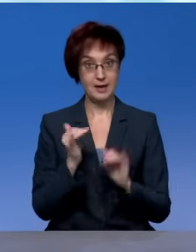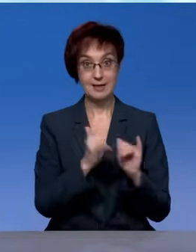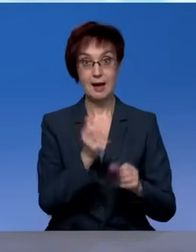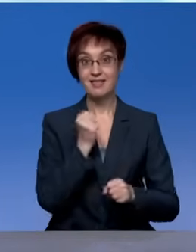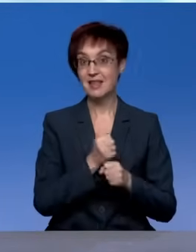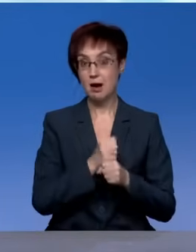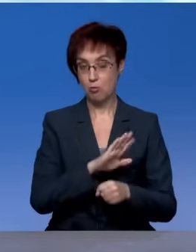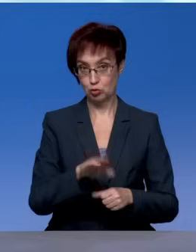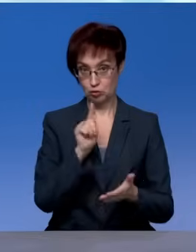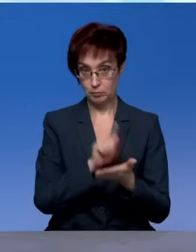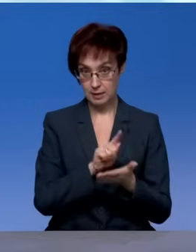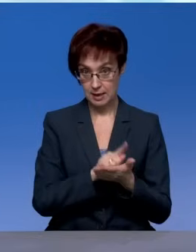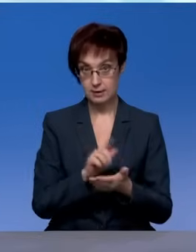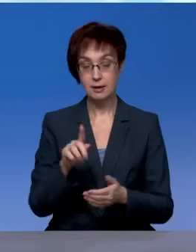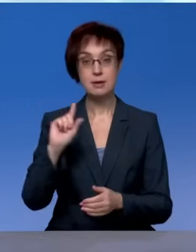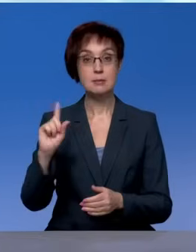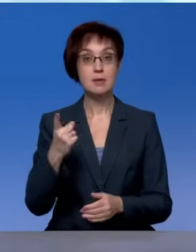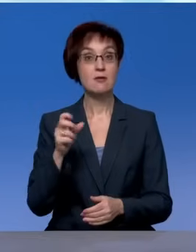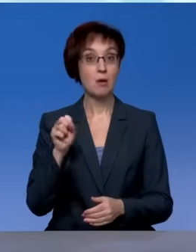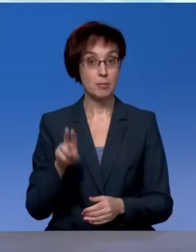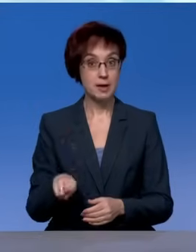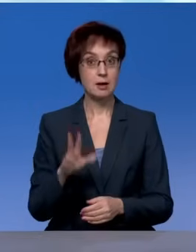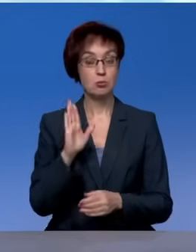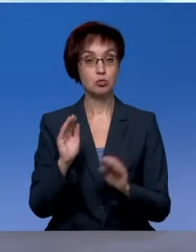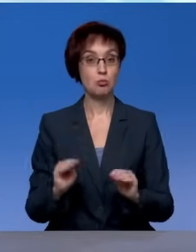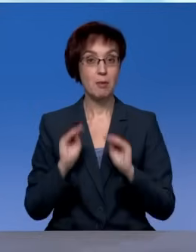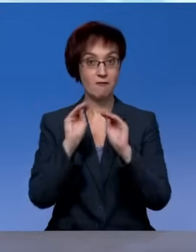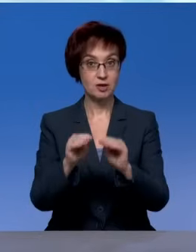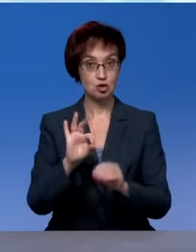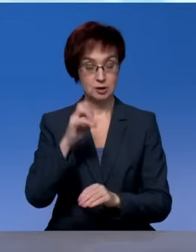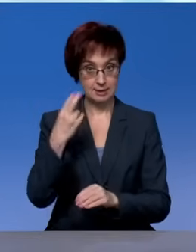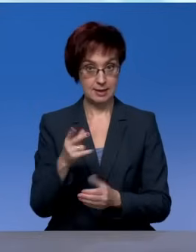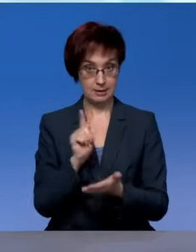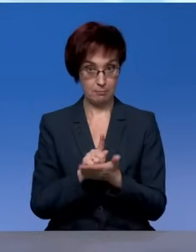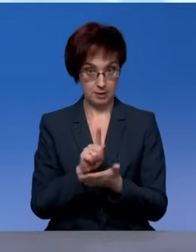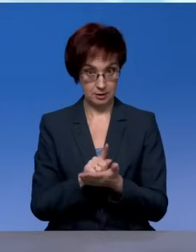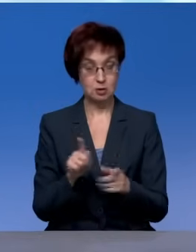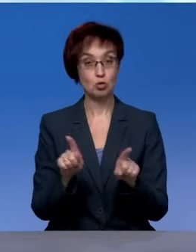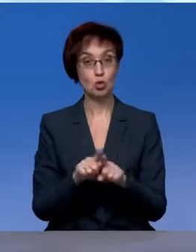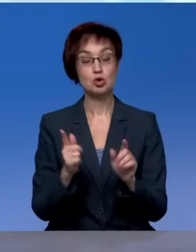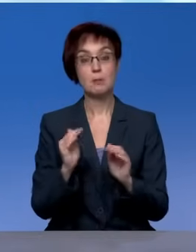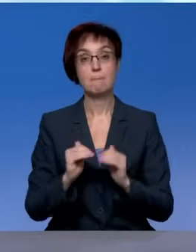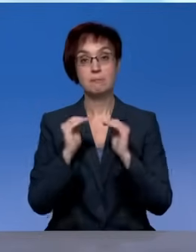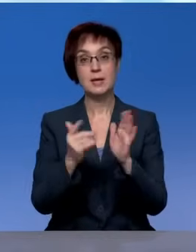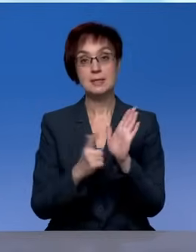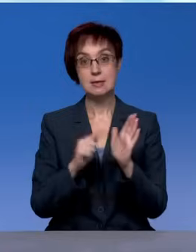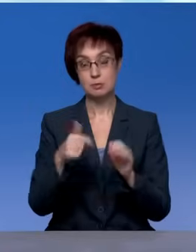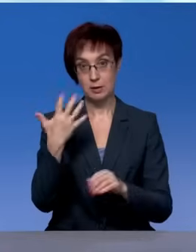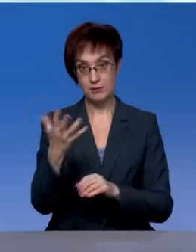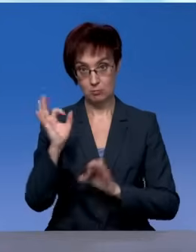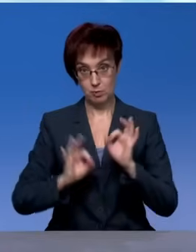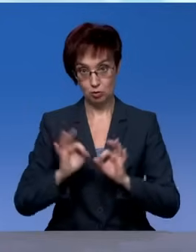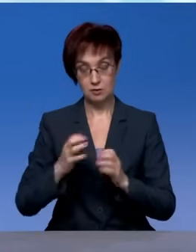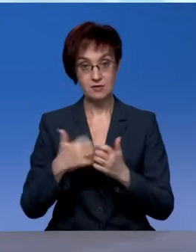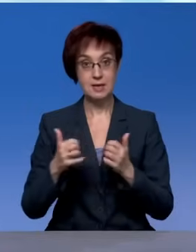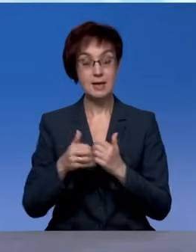апреля повысят и пенсии социальные. Они также вырастут на те же самые индексационные 7,5%. Таким образом, средний размер социальной пенсии